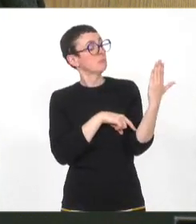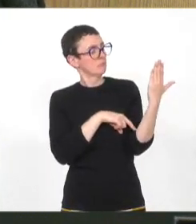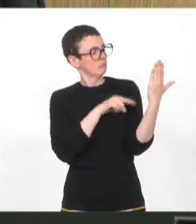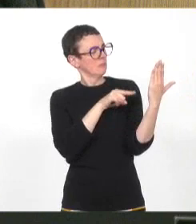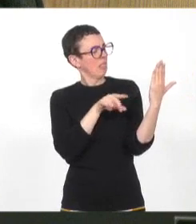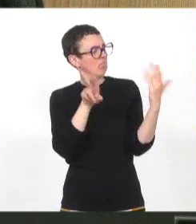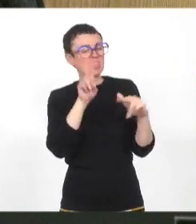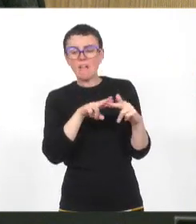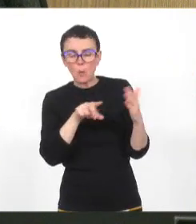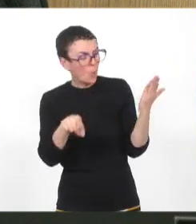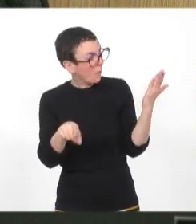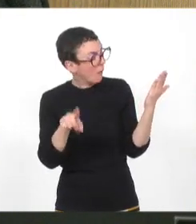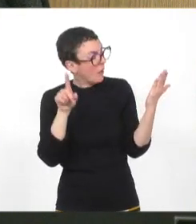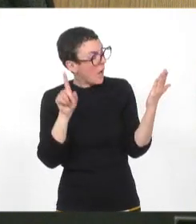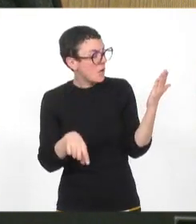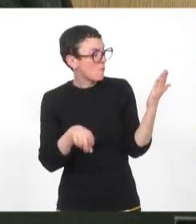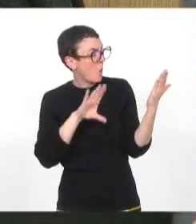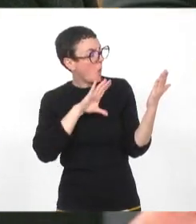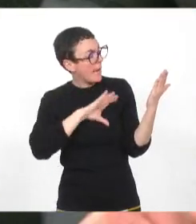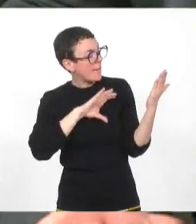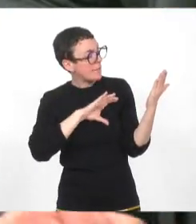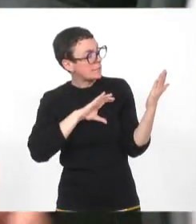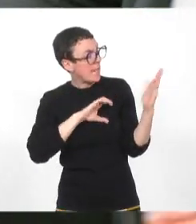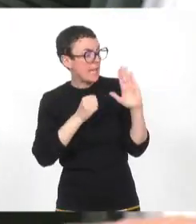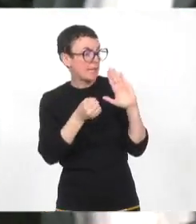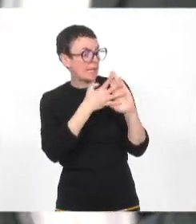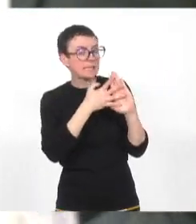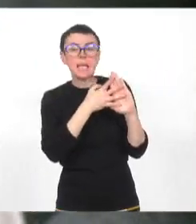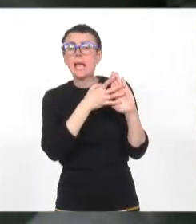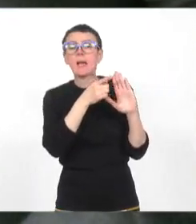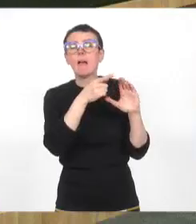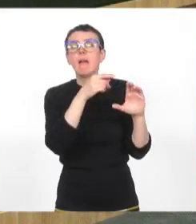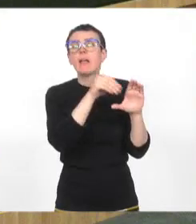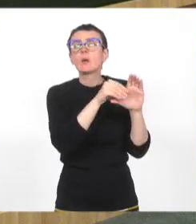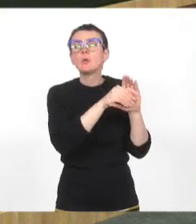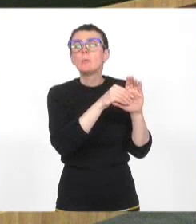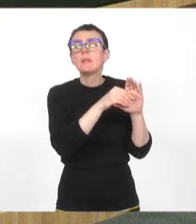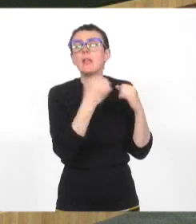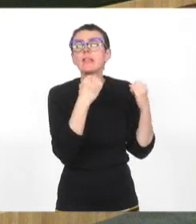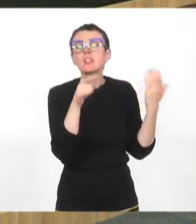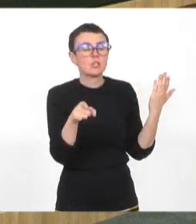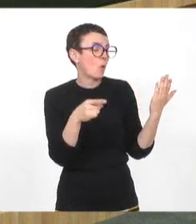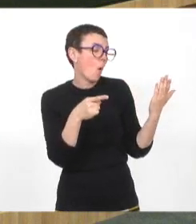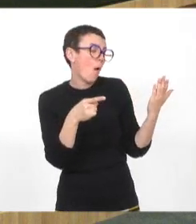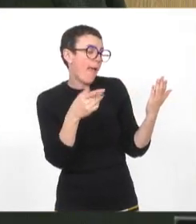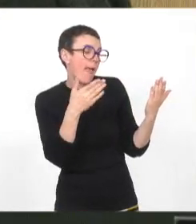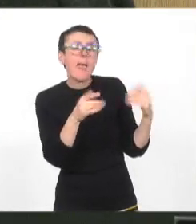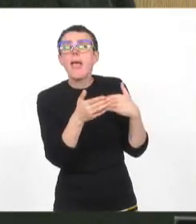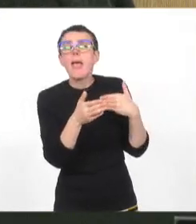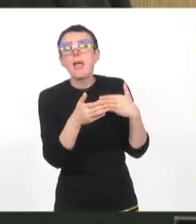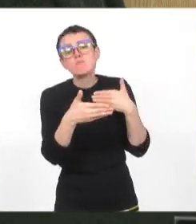je cite, tendre à satisfaire les critères des certificats d'économie d'énergie. Pour